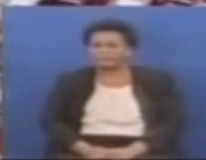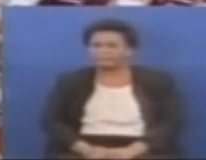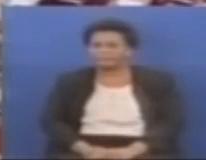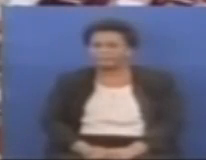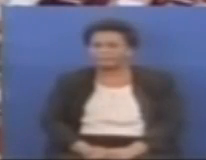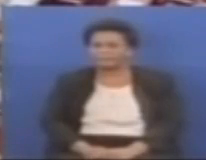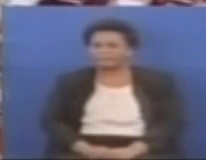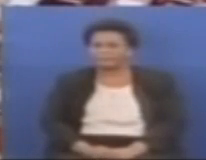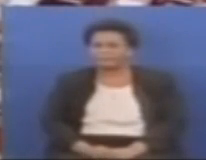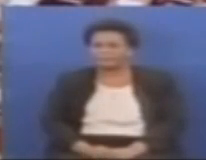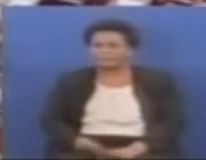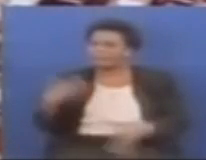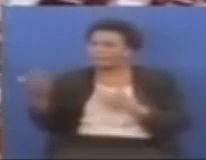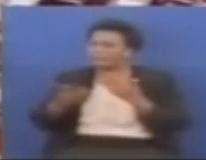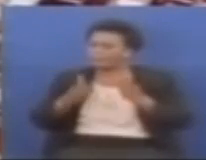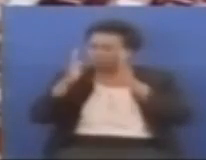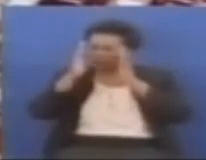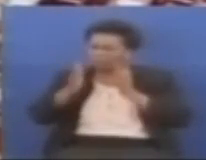Mheshimiwa Sokombi.